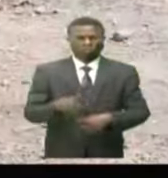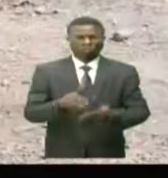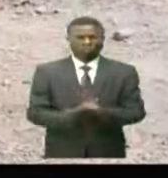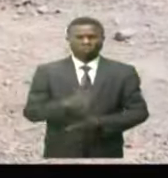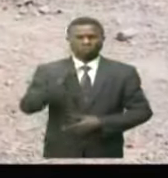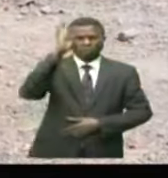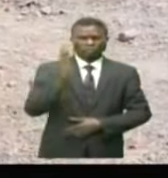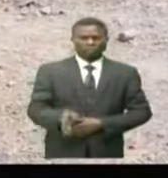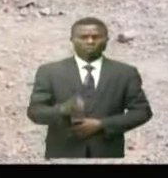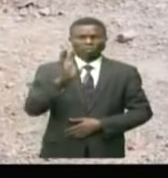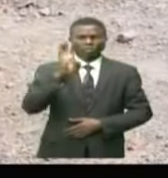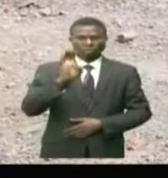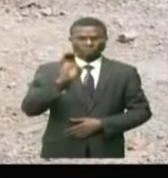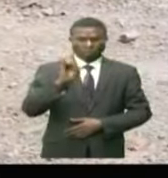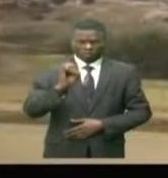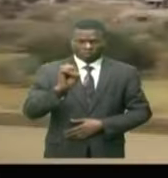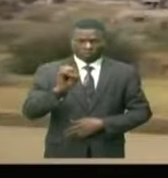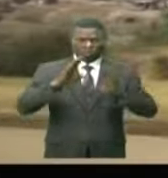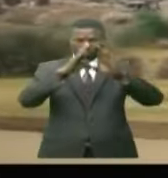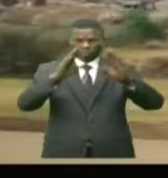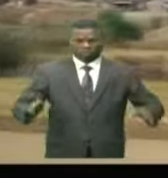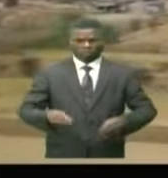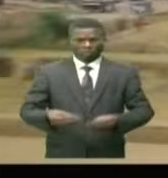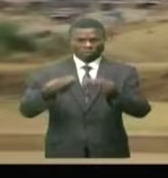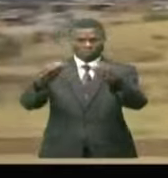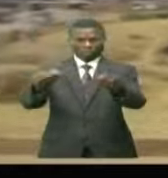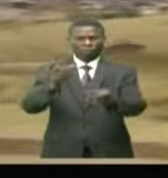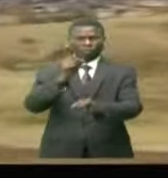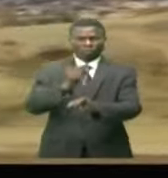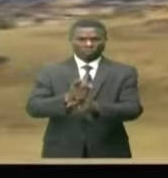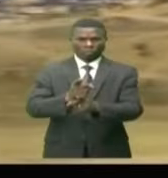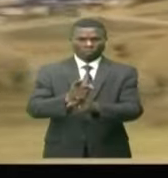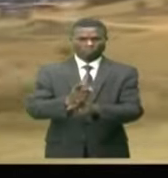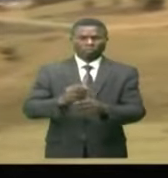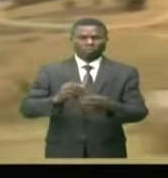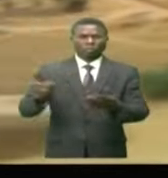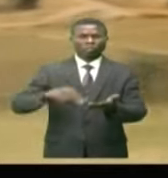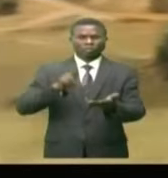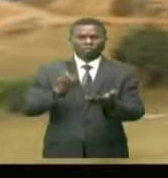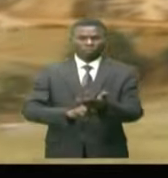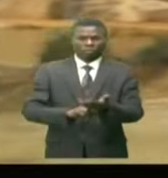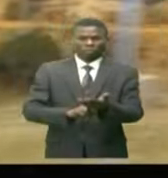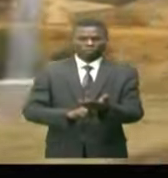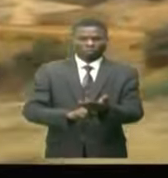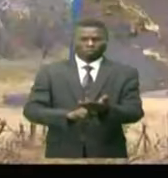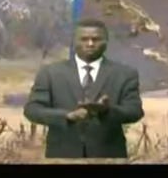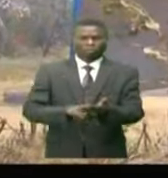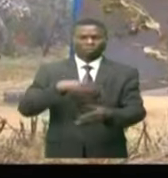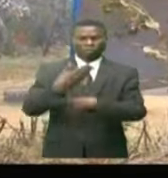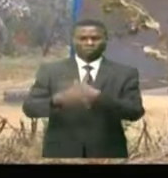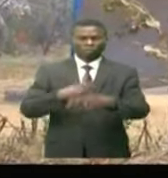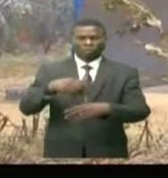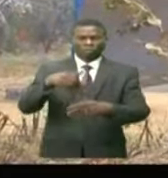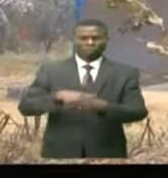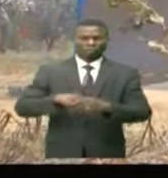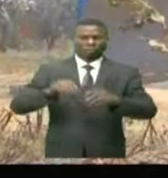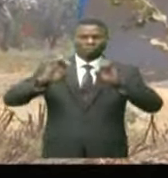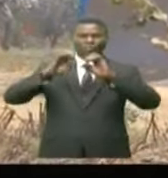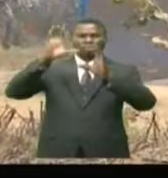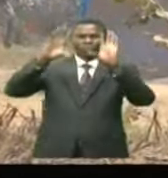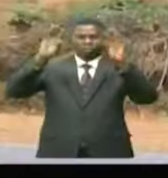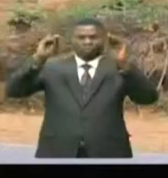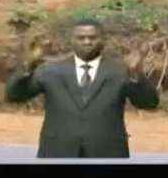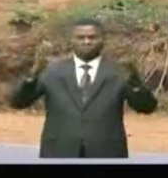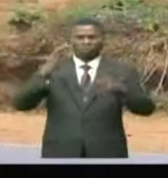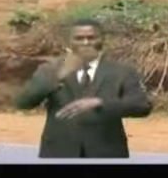450 ménagers et la remise proprement dite de la semence herbicide s'effectuera dans les entrepôts érigés